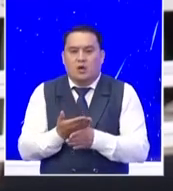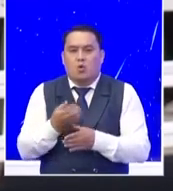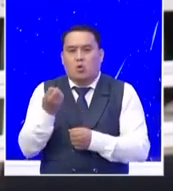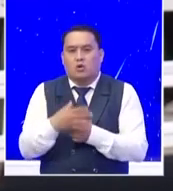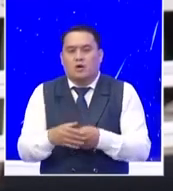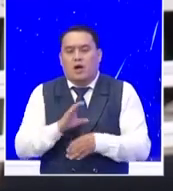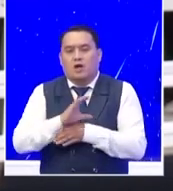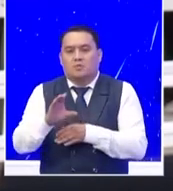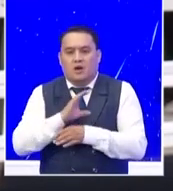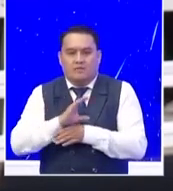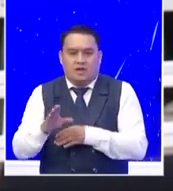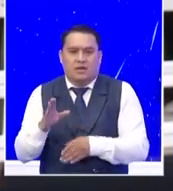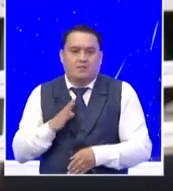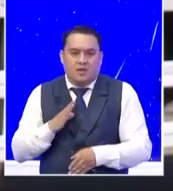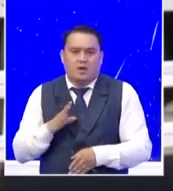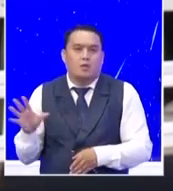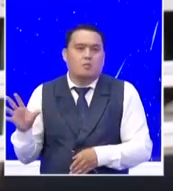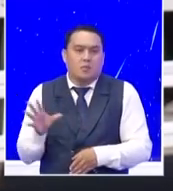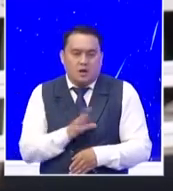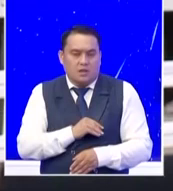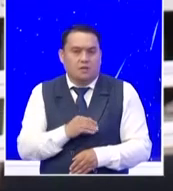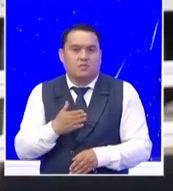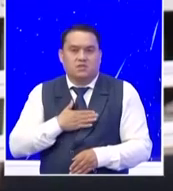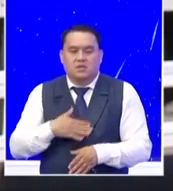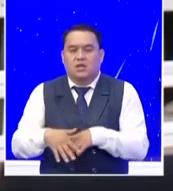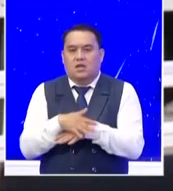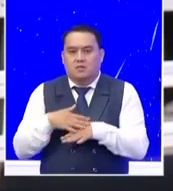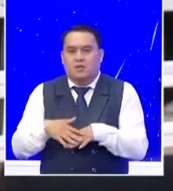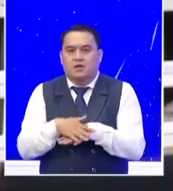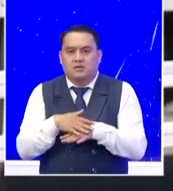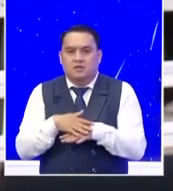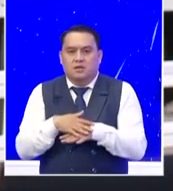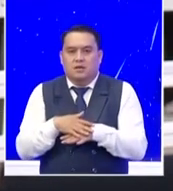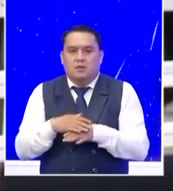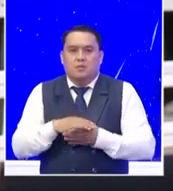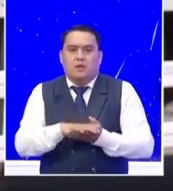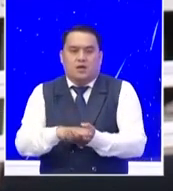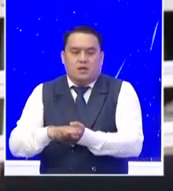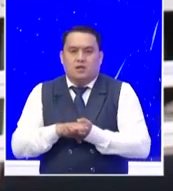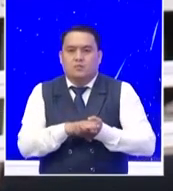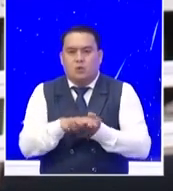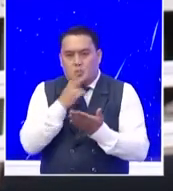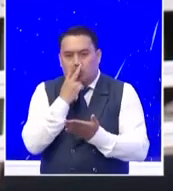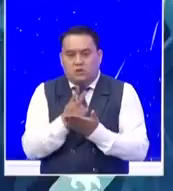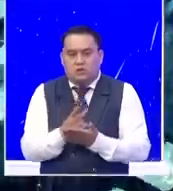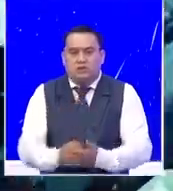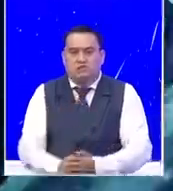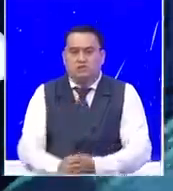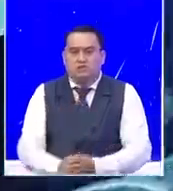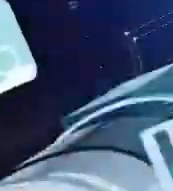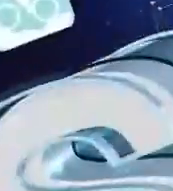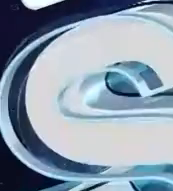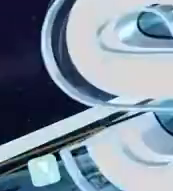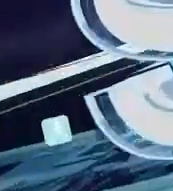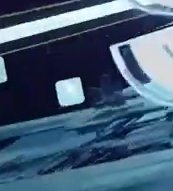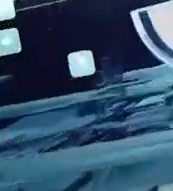қорына аударылып жатыр. Осының бәрі біздің еліміздің, халқымыздың бірлігін, ынтымағын көрсетеді.